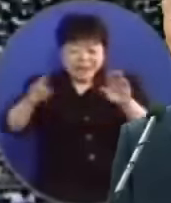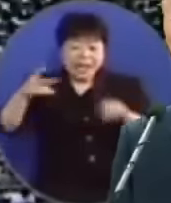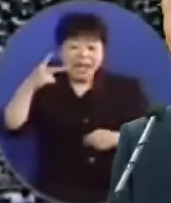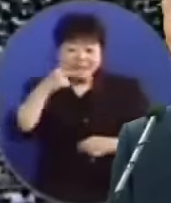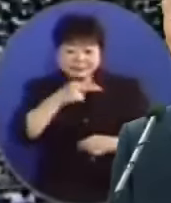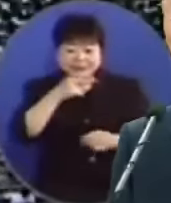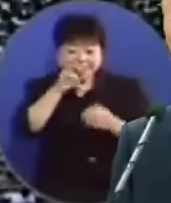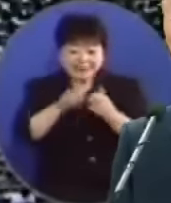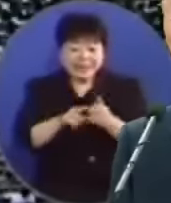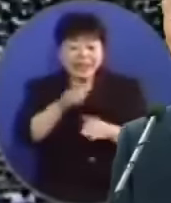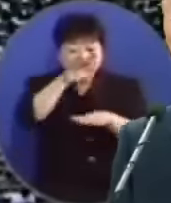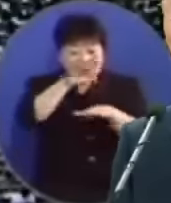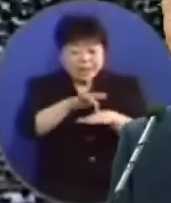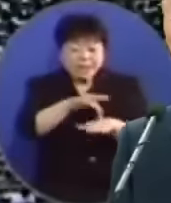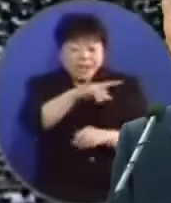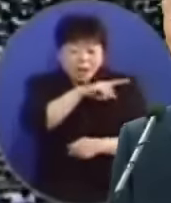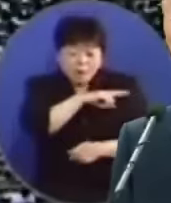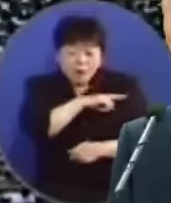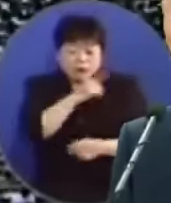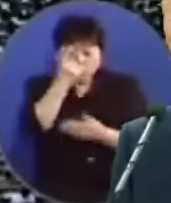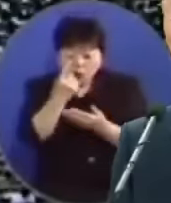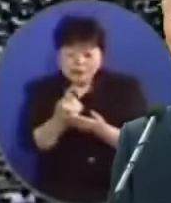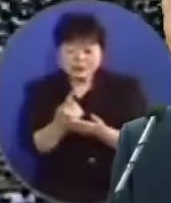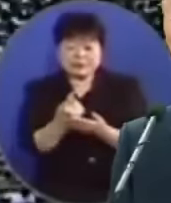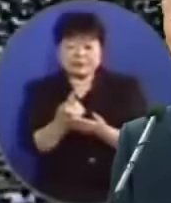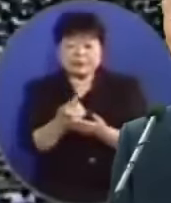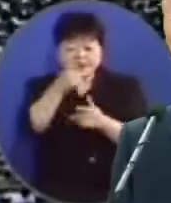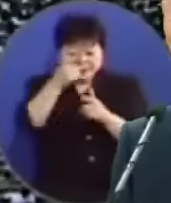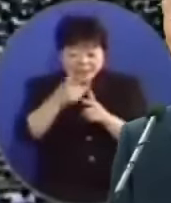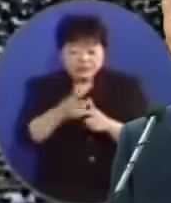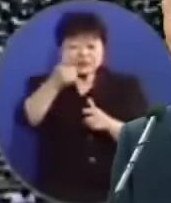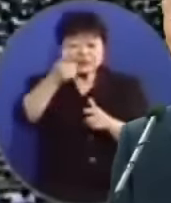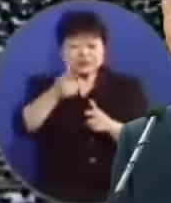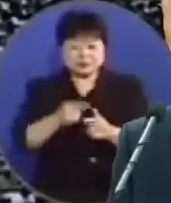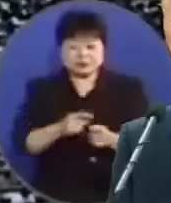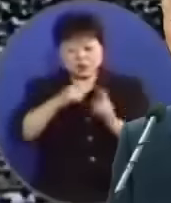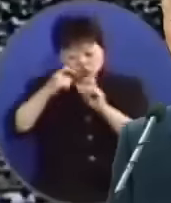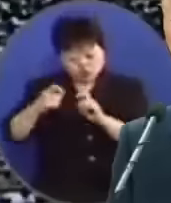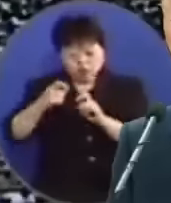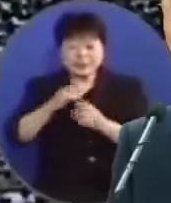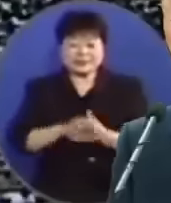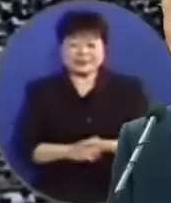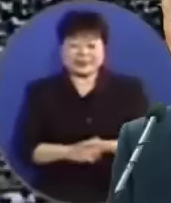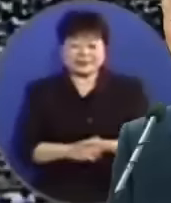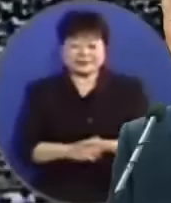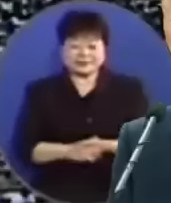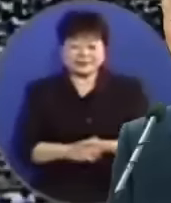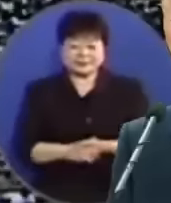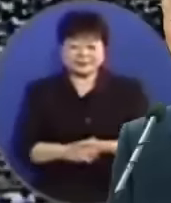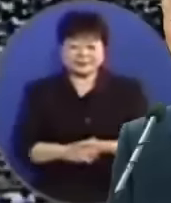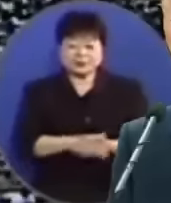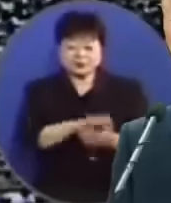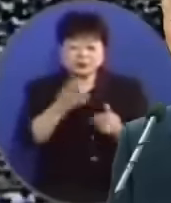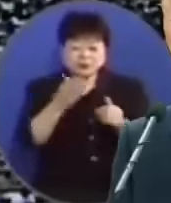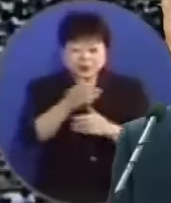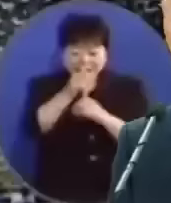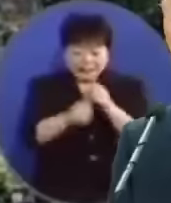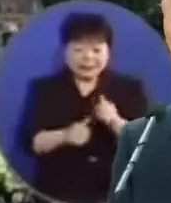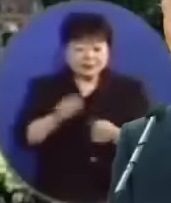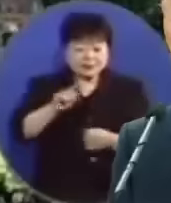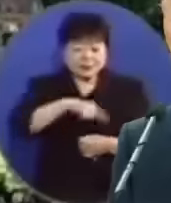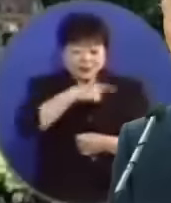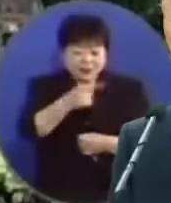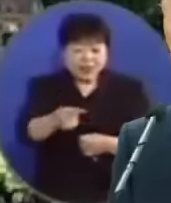때 마귀가 제일 먼저 찾아와서 예수님을 유혹했던 것입니다. 우리들에게도 하나님